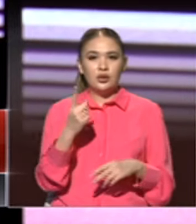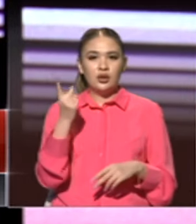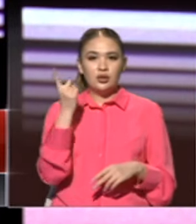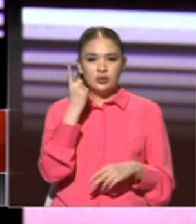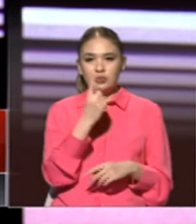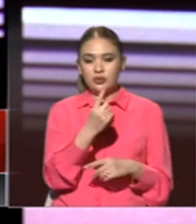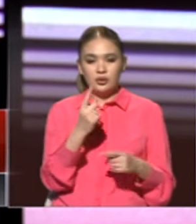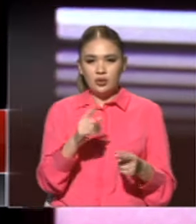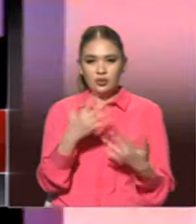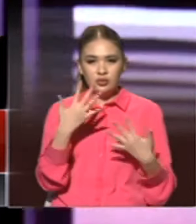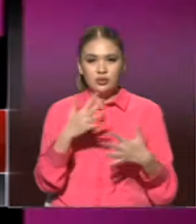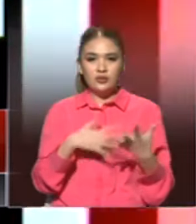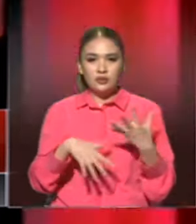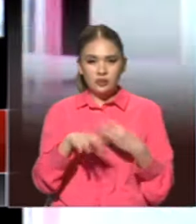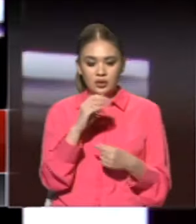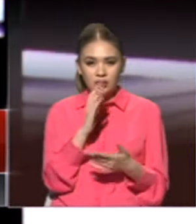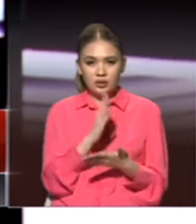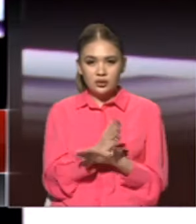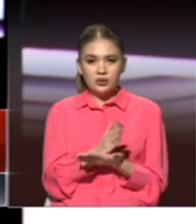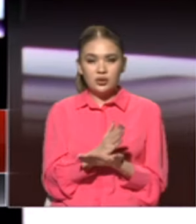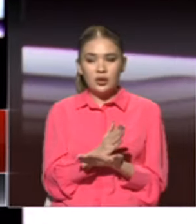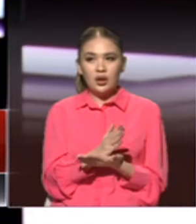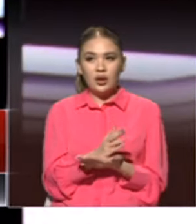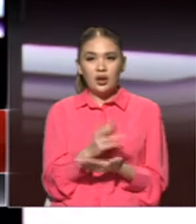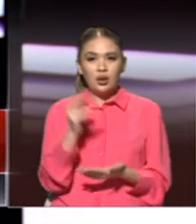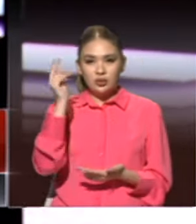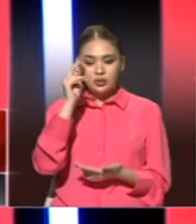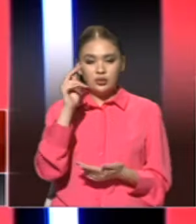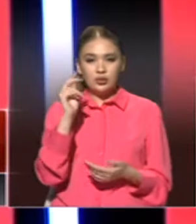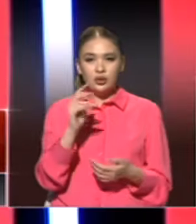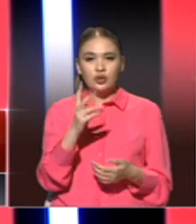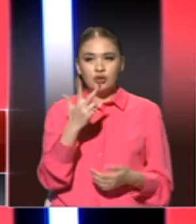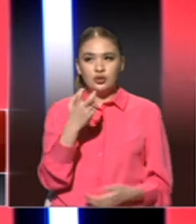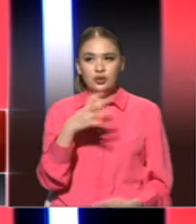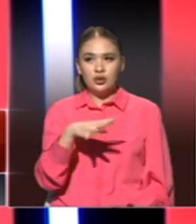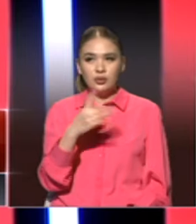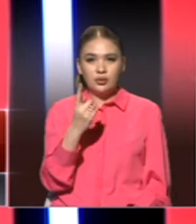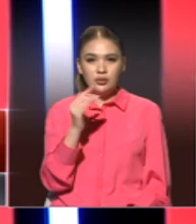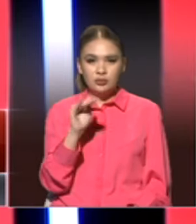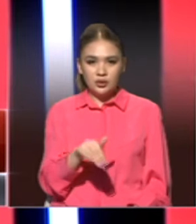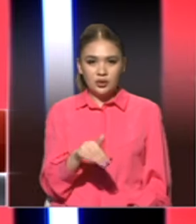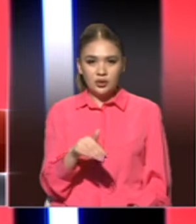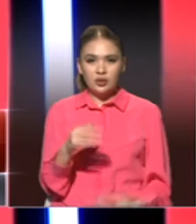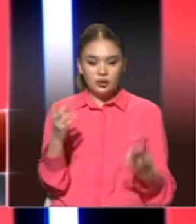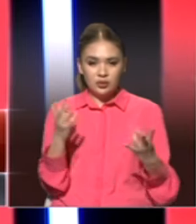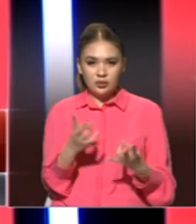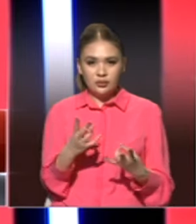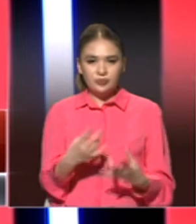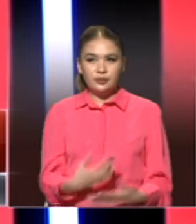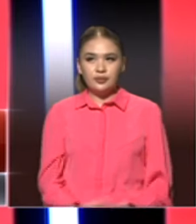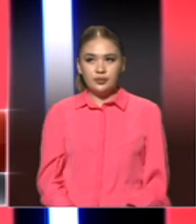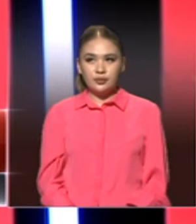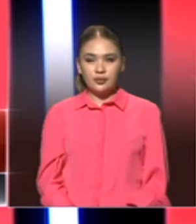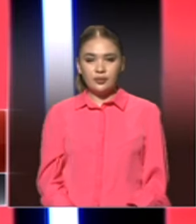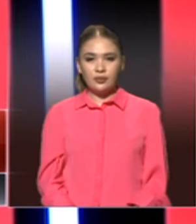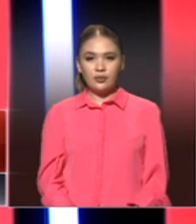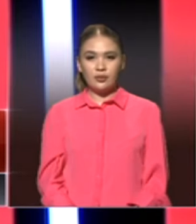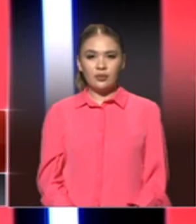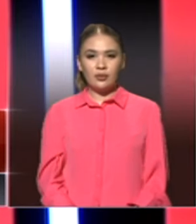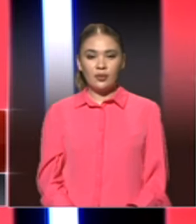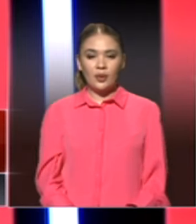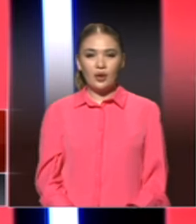болуы қалыпты жағдайға жетті. Смартфон емес, ақылы оқу үшін 341 мың теңгеңіз болу керек. Қайда? Онлайн курстарды айтып